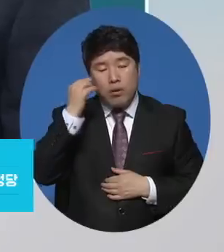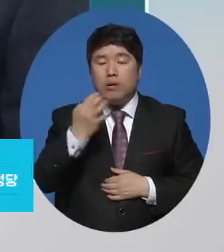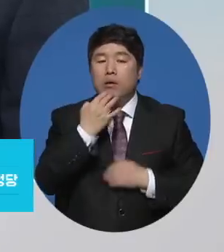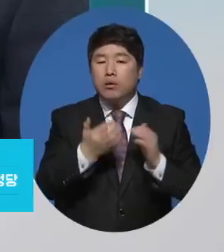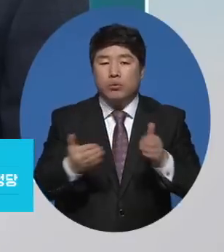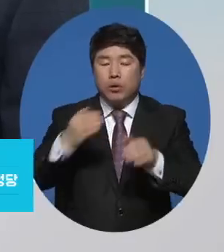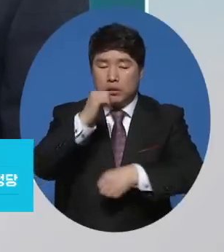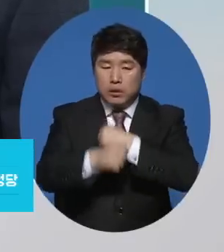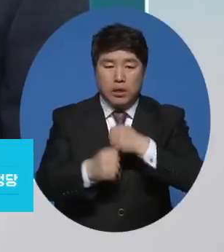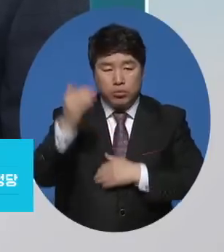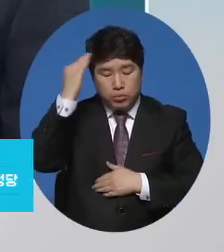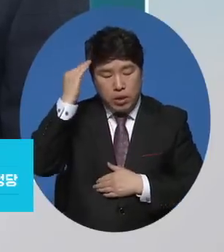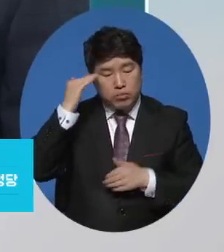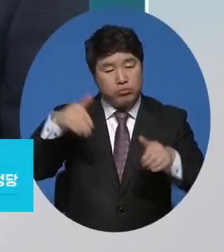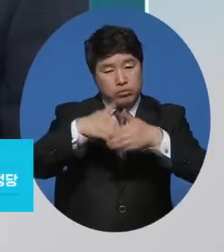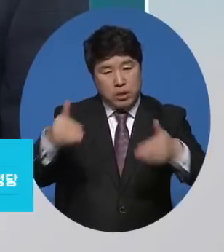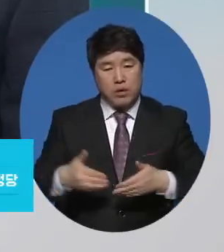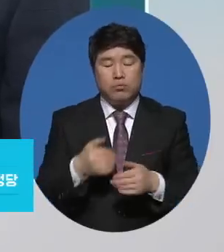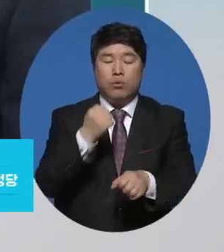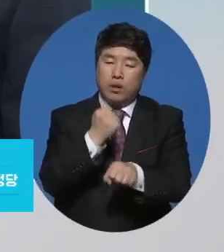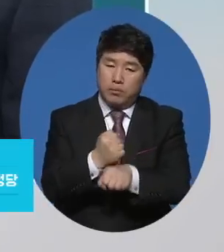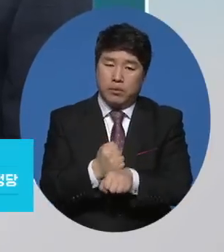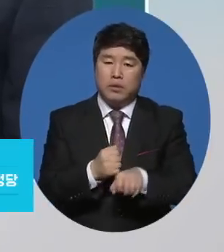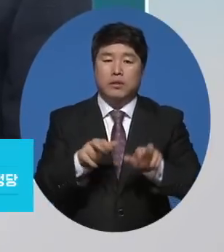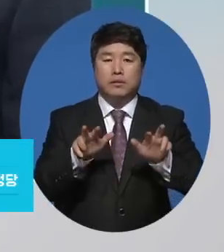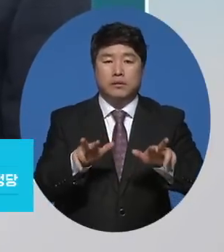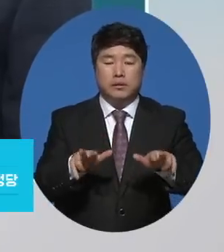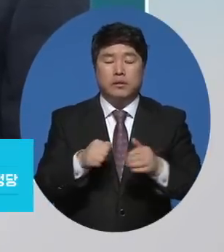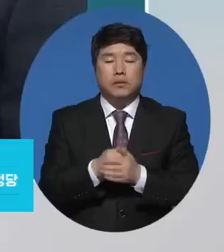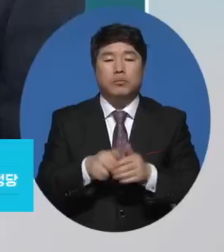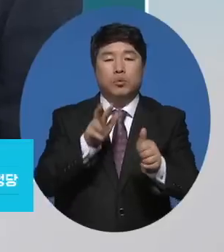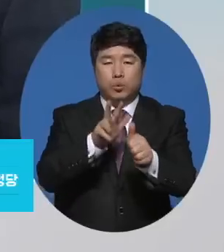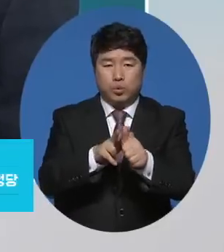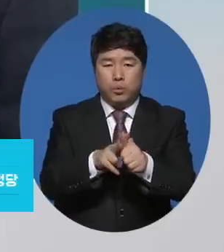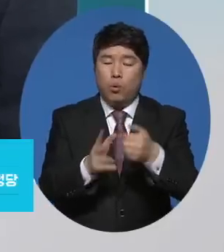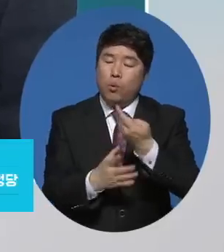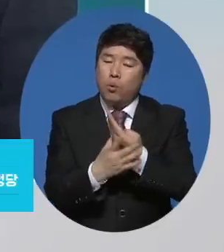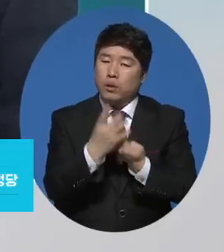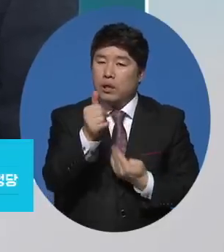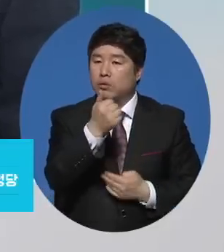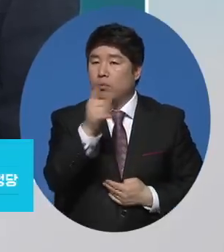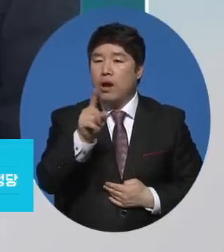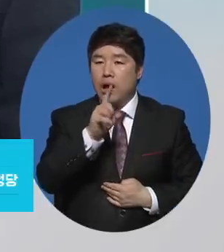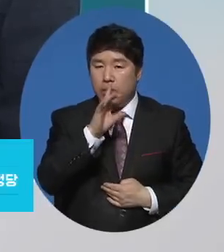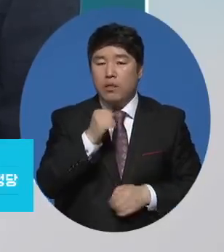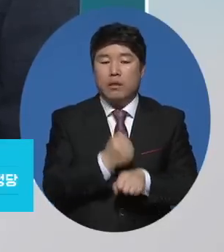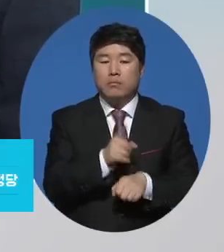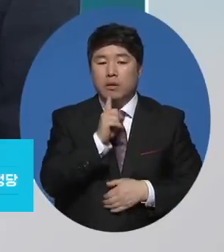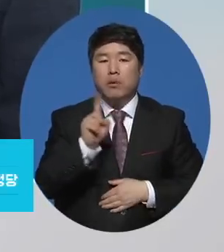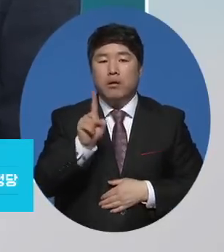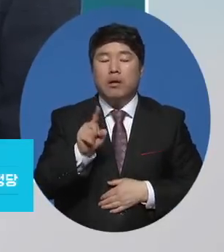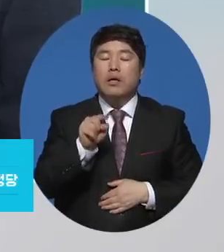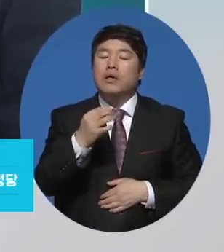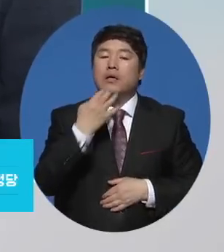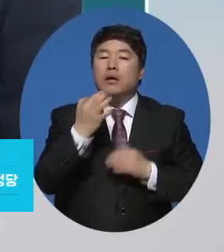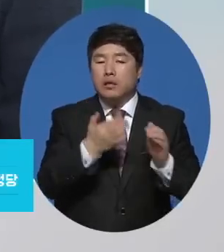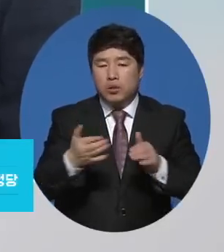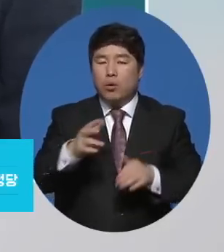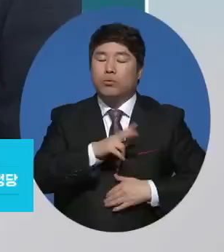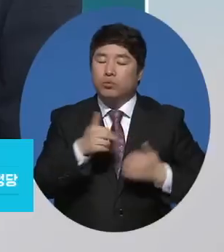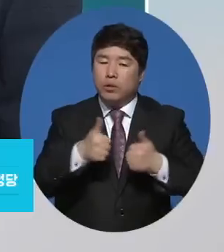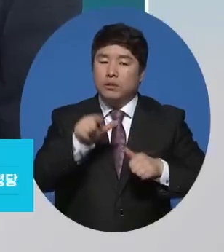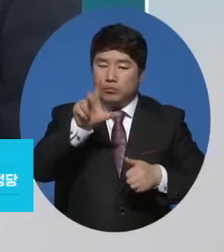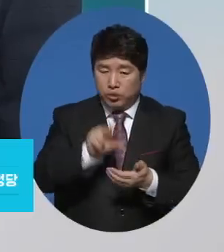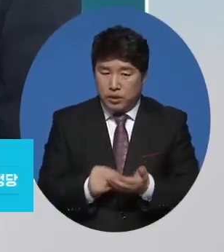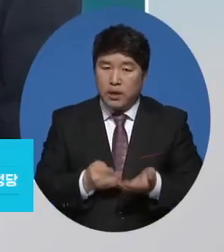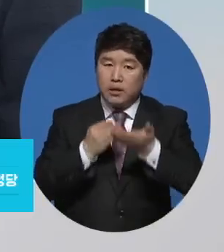자유한국 당어 연정을 하시면서 지금이 후보 단이라는 안 된다 그거는 또 왜 그렇습니까 경기도 의에서 이미 그 문제가 제기가 돼서